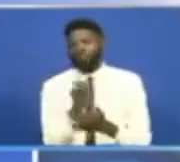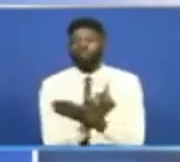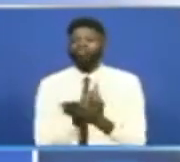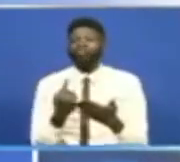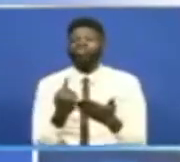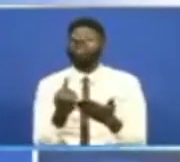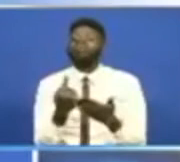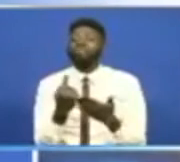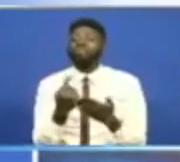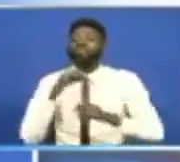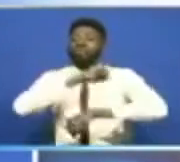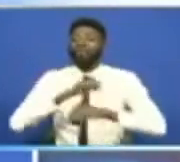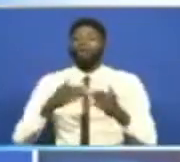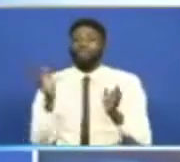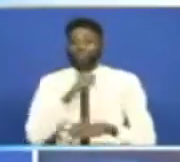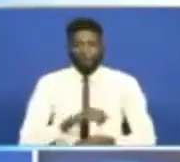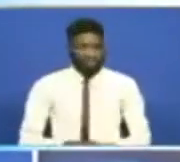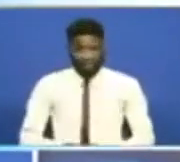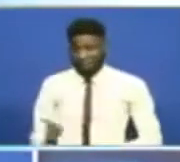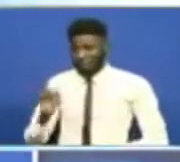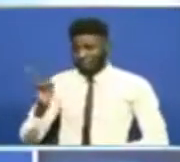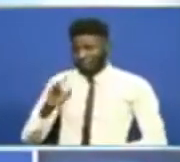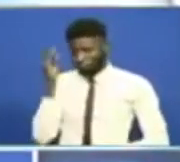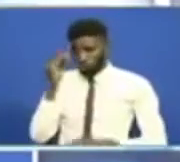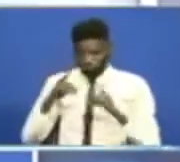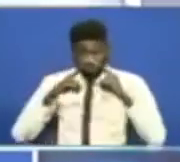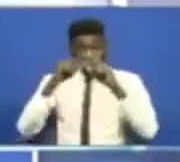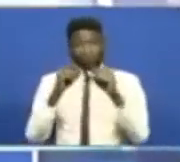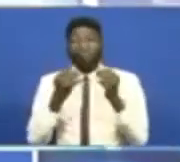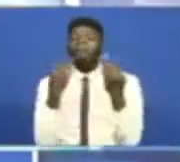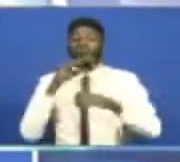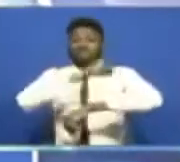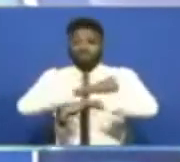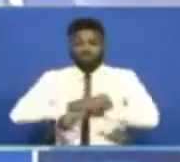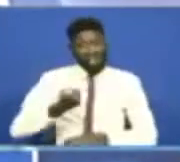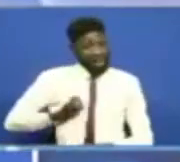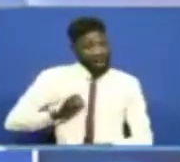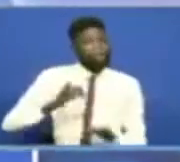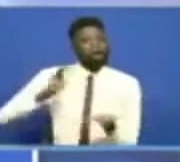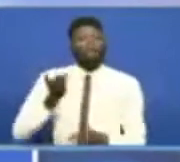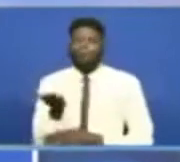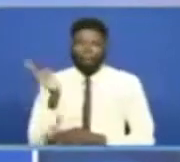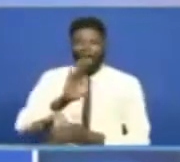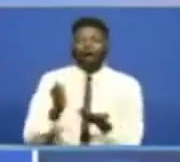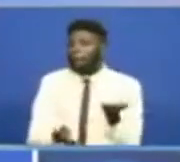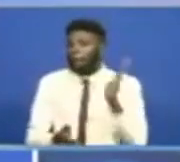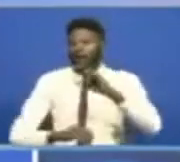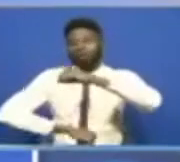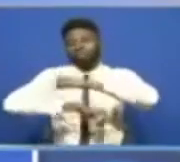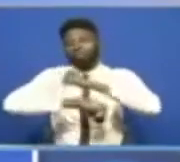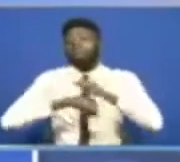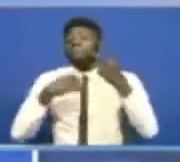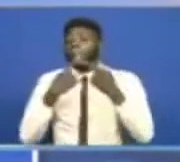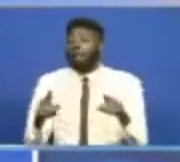kote nchini. Wizara ya elimu inasema shule nyingi zimenakili wasichana wengi kurejea shuleni, huku kukiwa na habari hafifu kuhusu